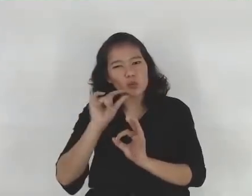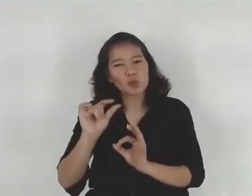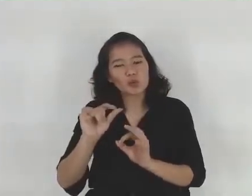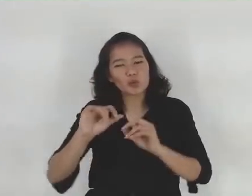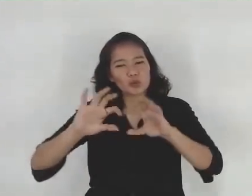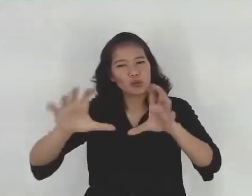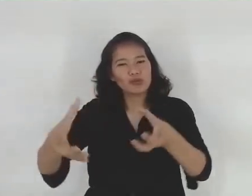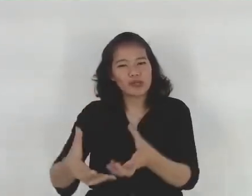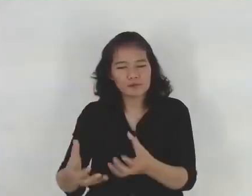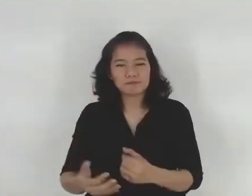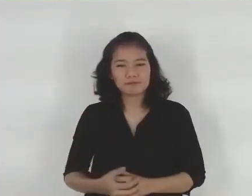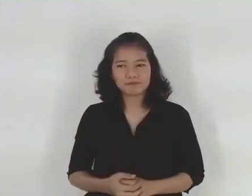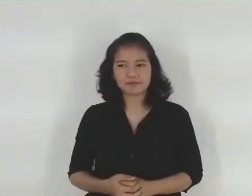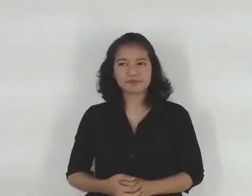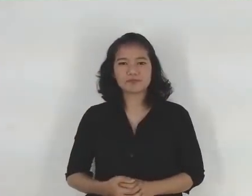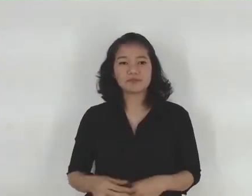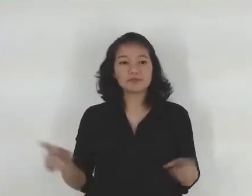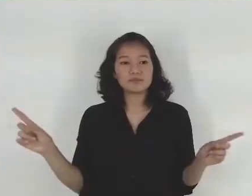dunia